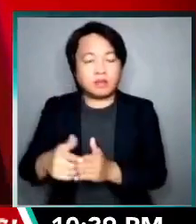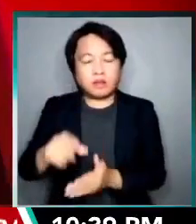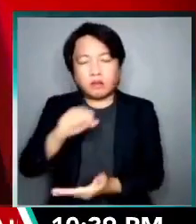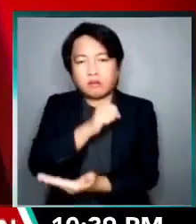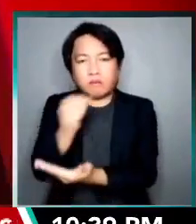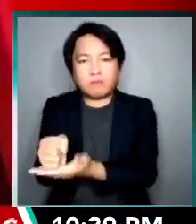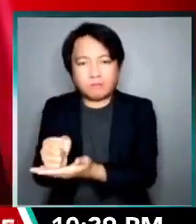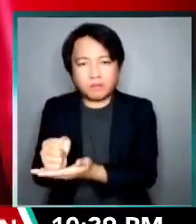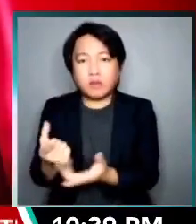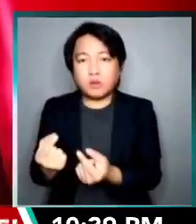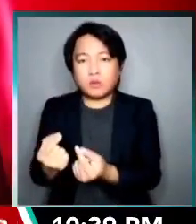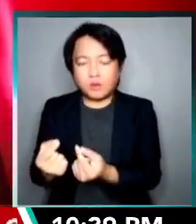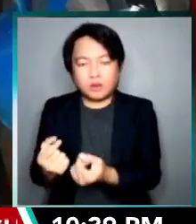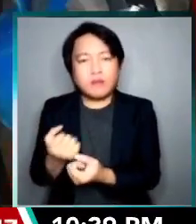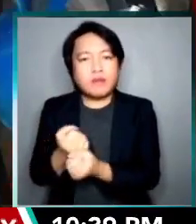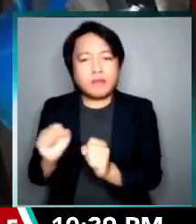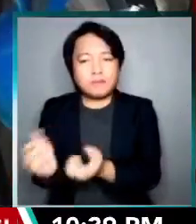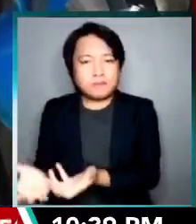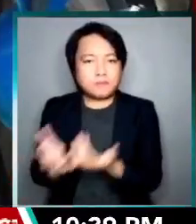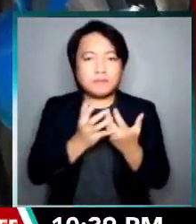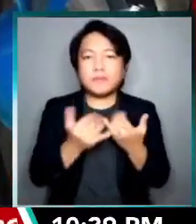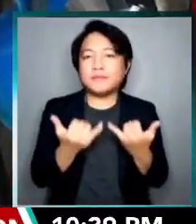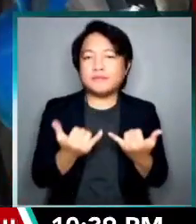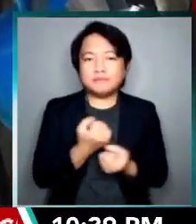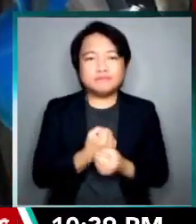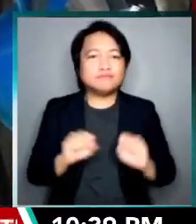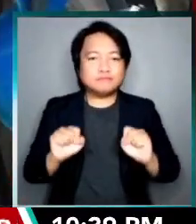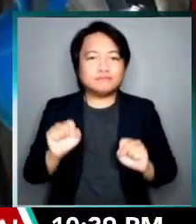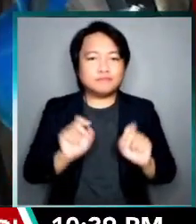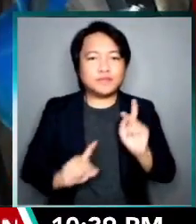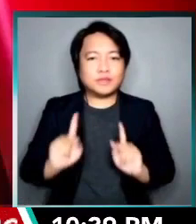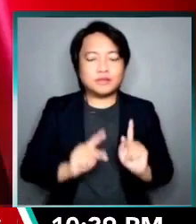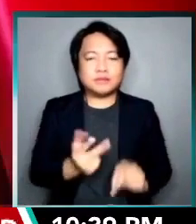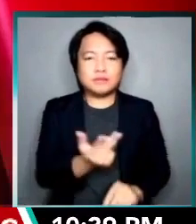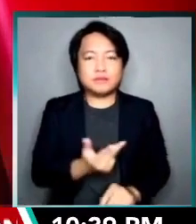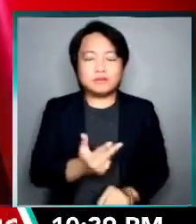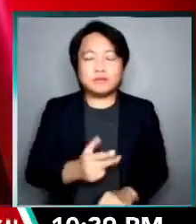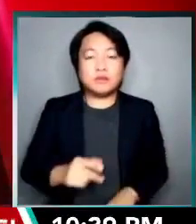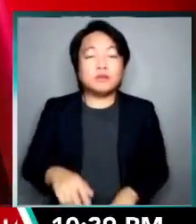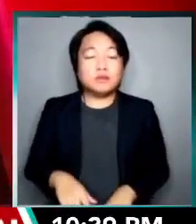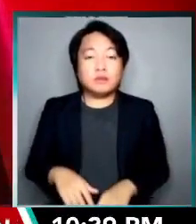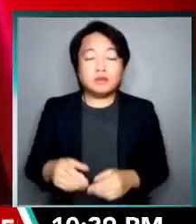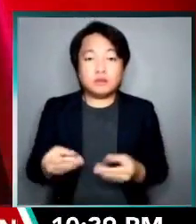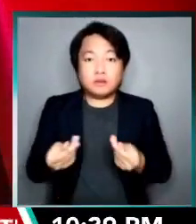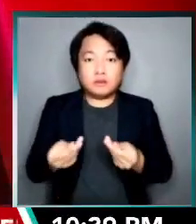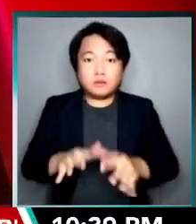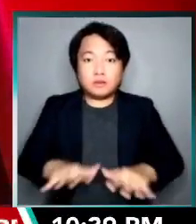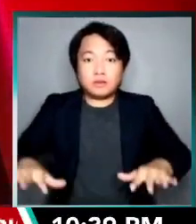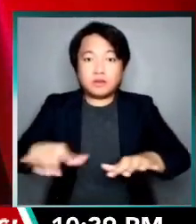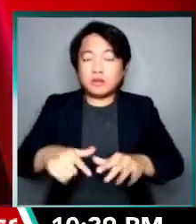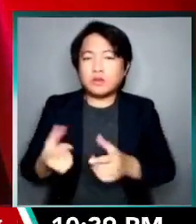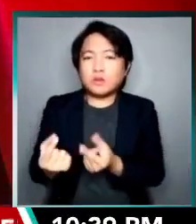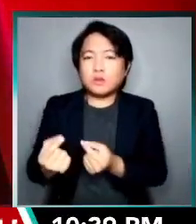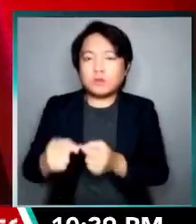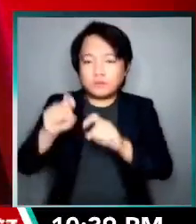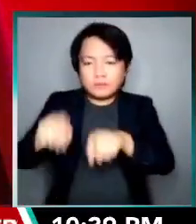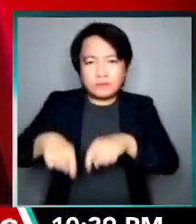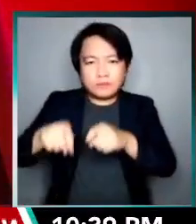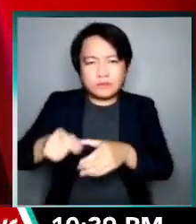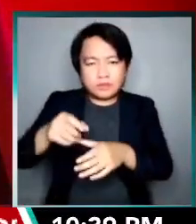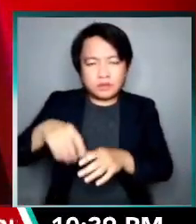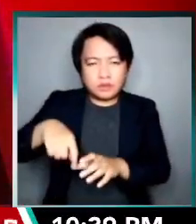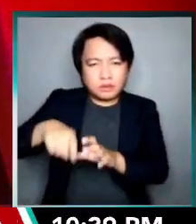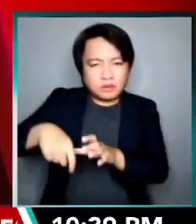ito. Ligtas na lahat sila. Ayon sa may-ari ng lupa, gagawin sanang balon ang hukay na may lalim na 100